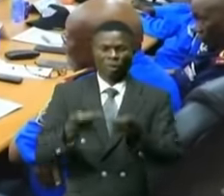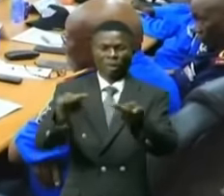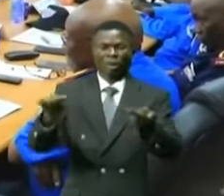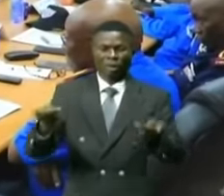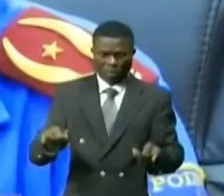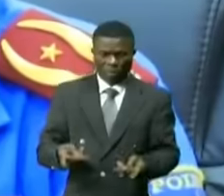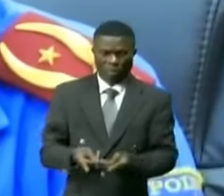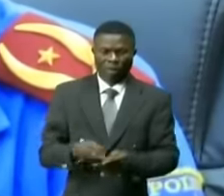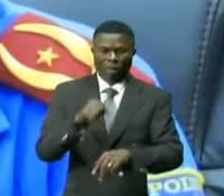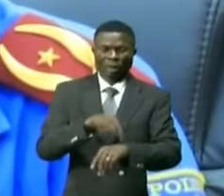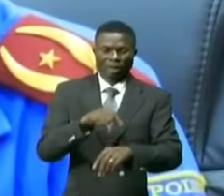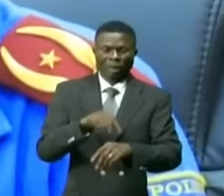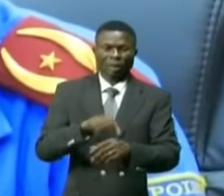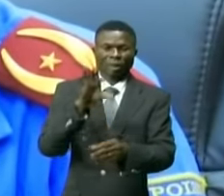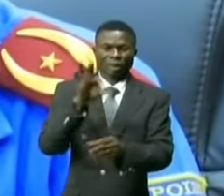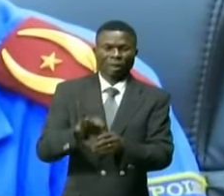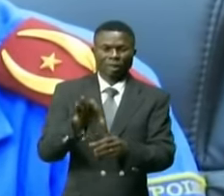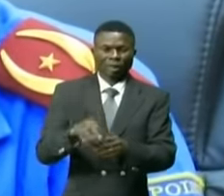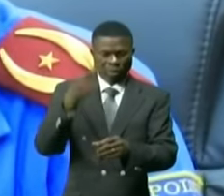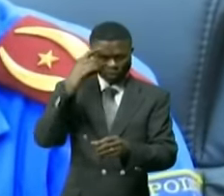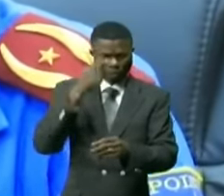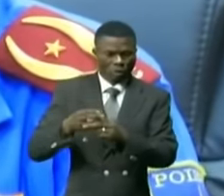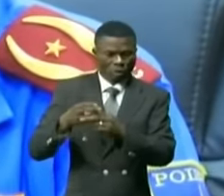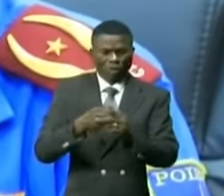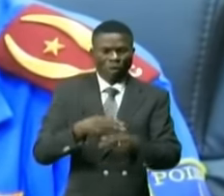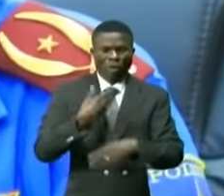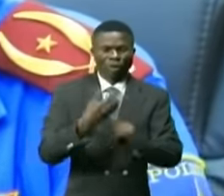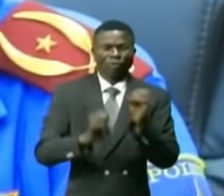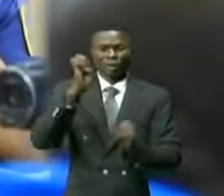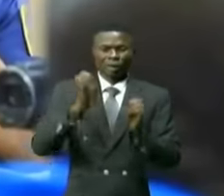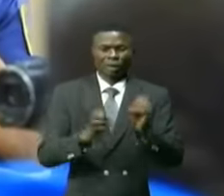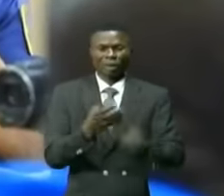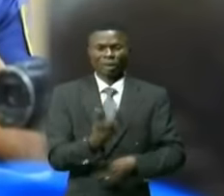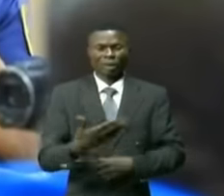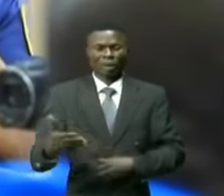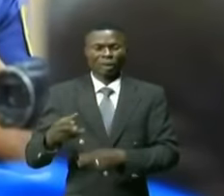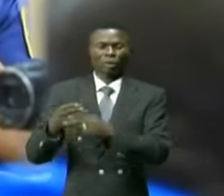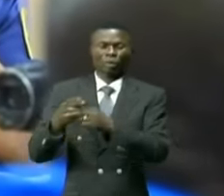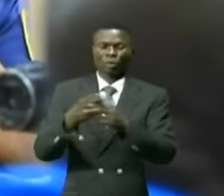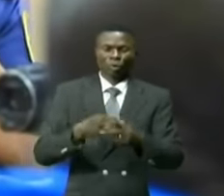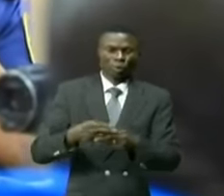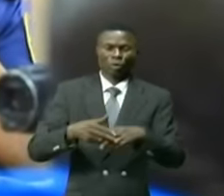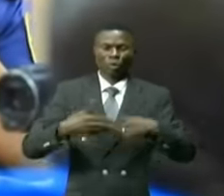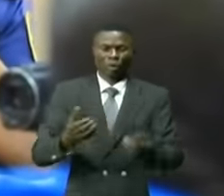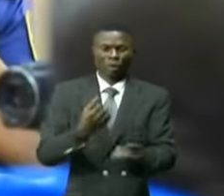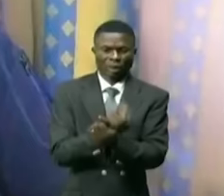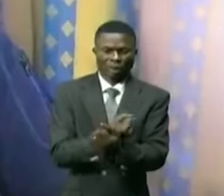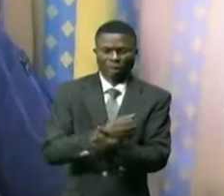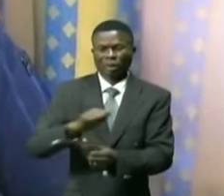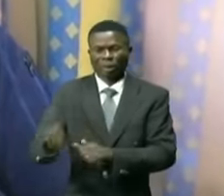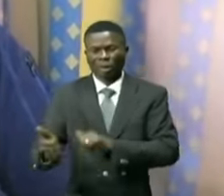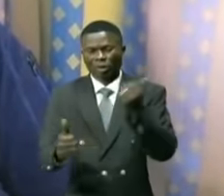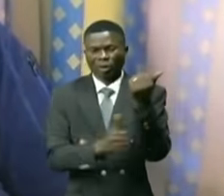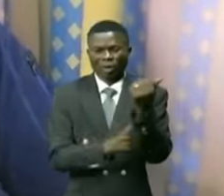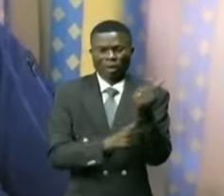terrain pendant les scrutins pour contrôler, évaluer les dispositifs sécuritaires, le respect mutuel entre